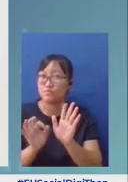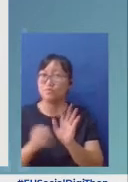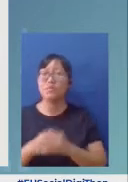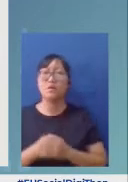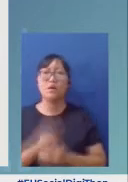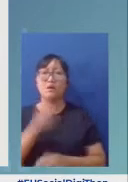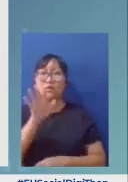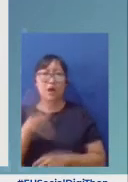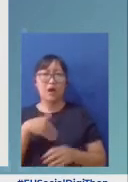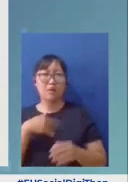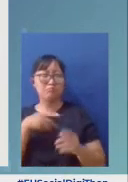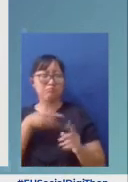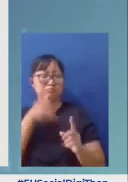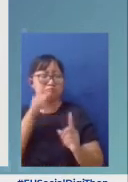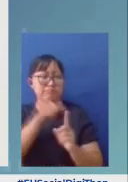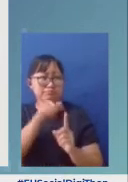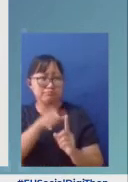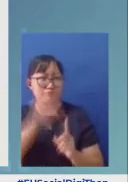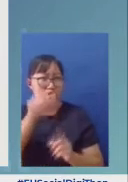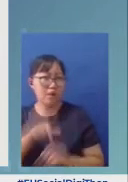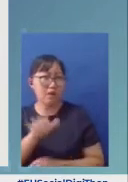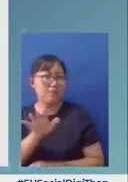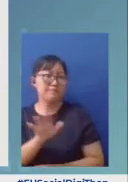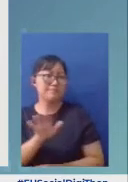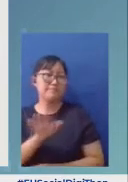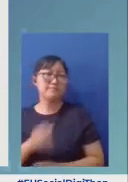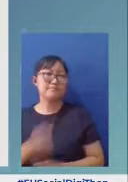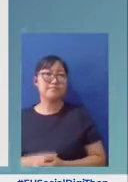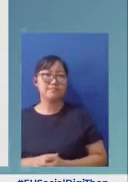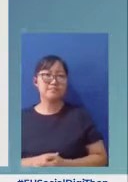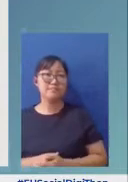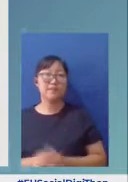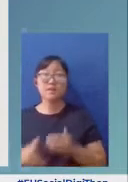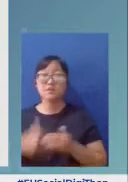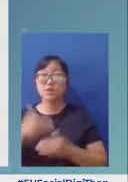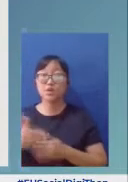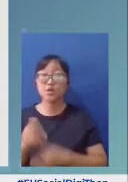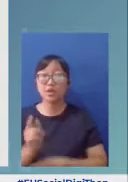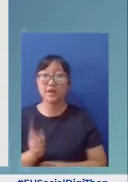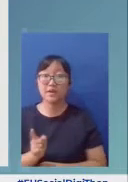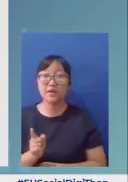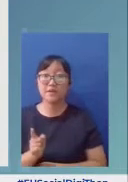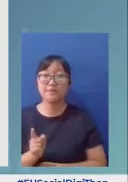orang, ya. Oke, next, silakan. Apakah masih ada?